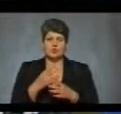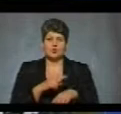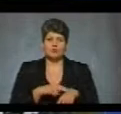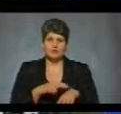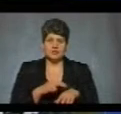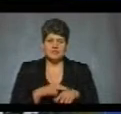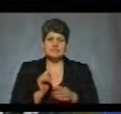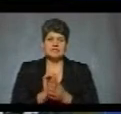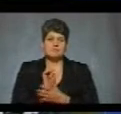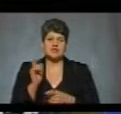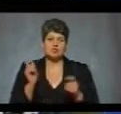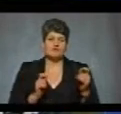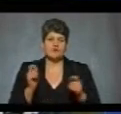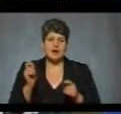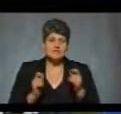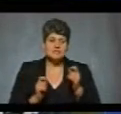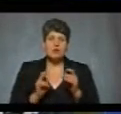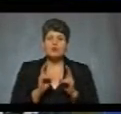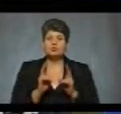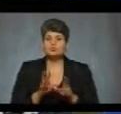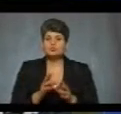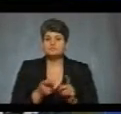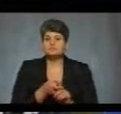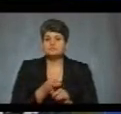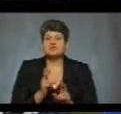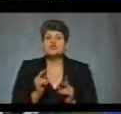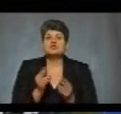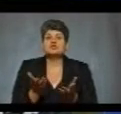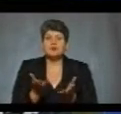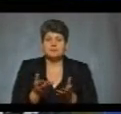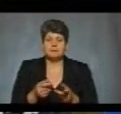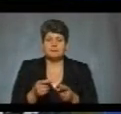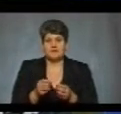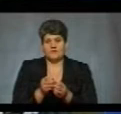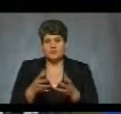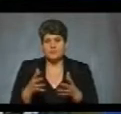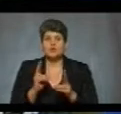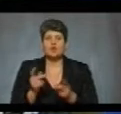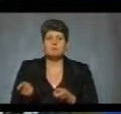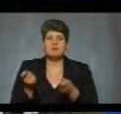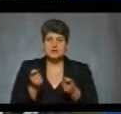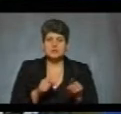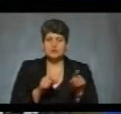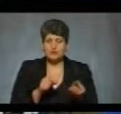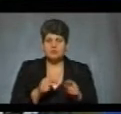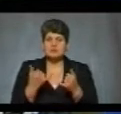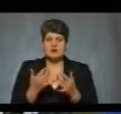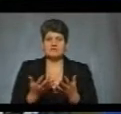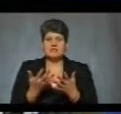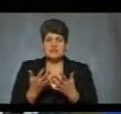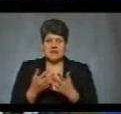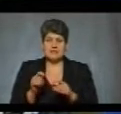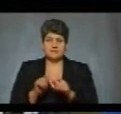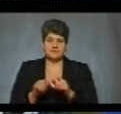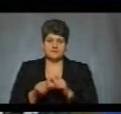на прес-конференції. Кому належав вибуховий пристрій і хто приніс його у нежитлове приміщення, наразі встановлює слідство.